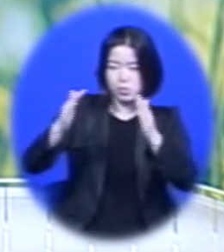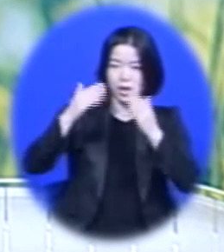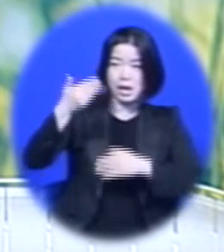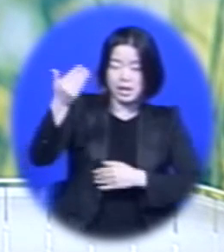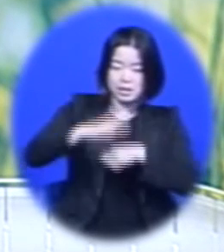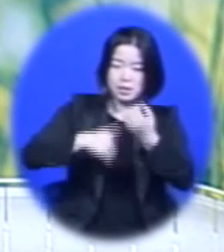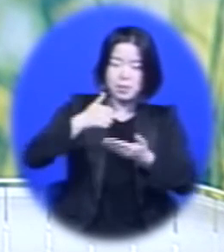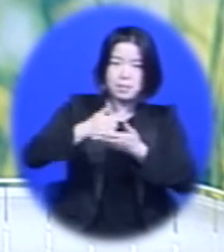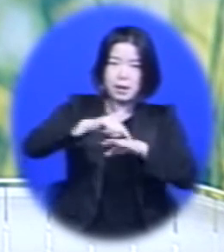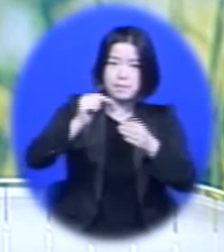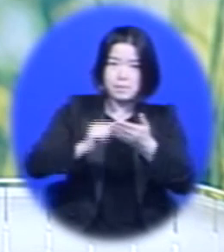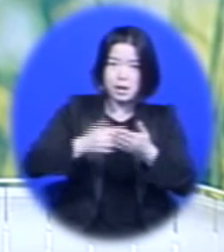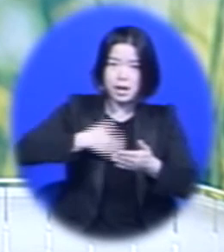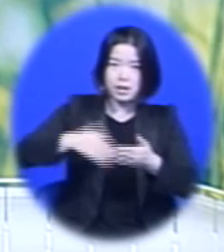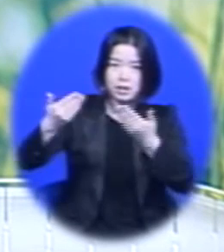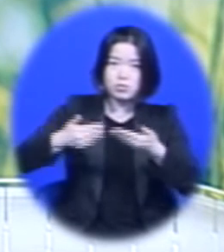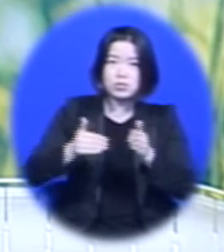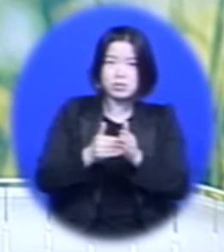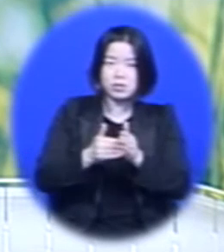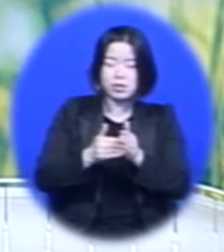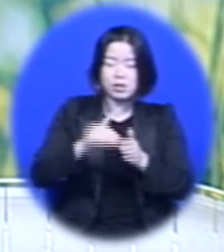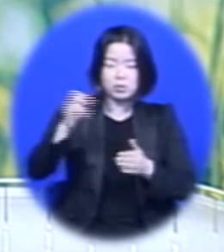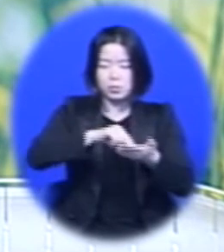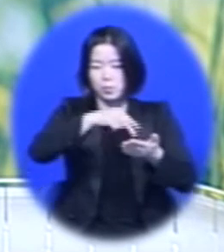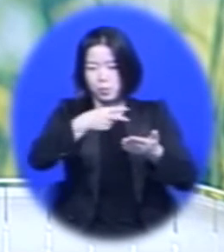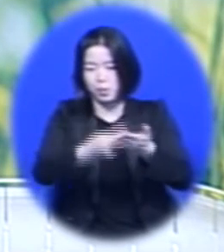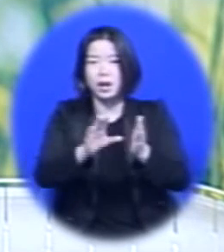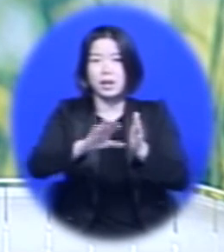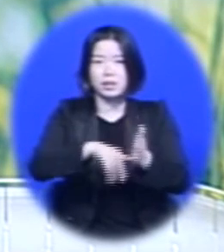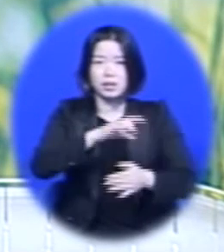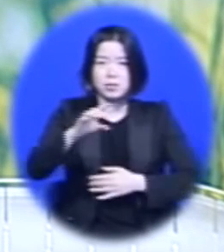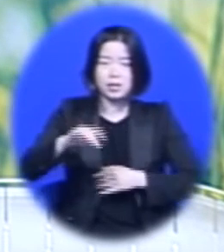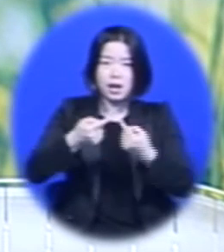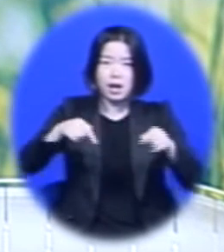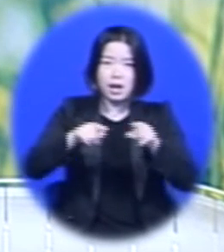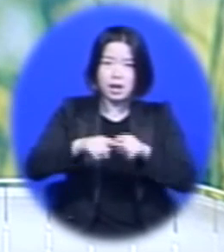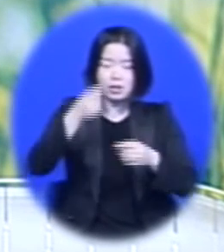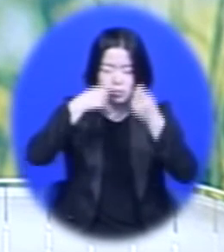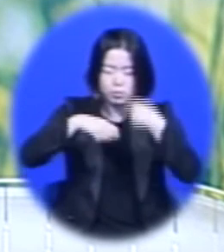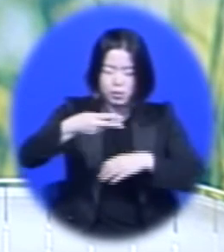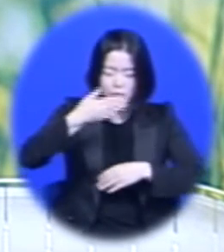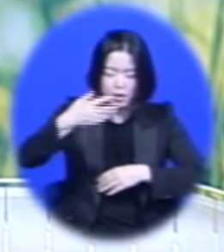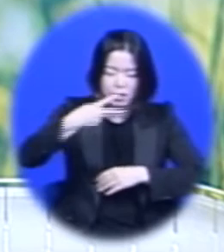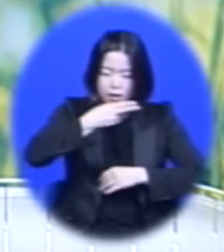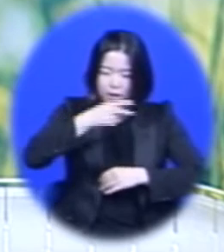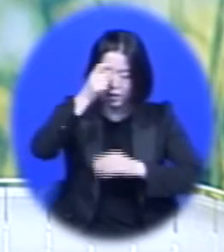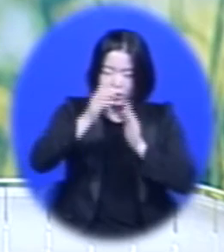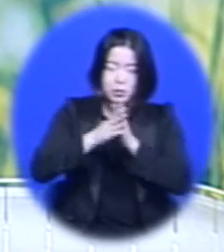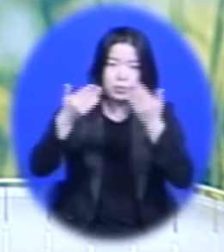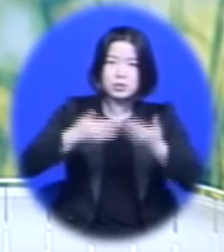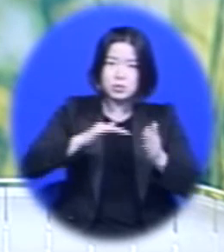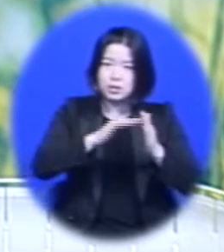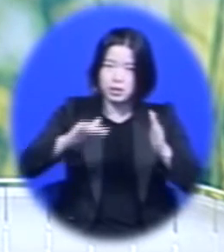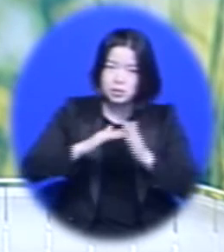마음을 알게 하셨습니다. 또한 넘어지려 할 때마다 함께 눈물과 금식으로 기도해 준 가족들과